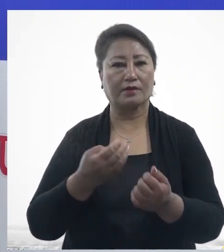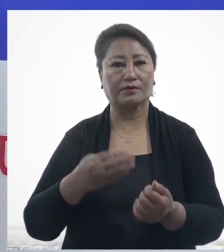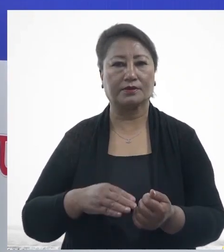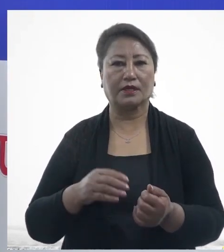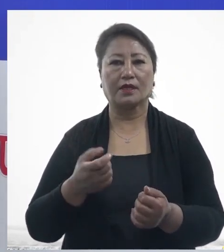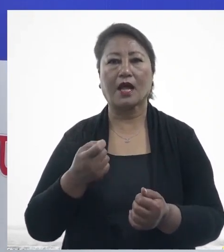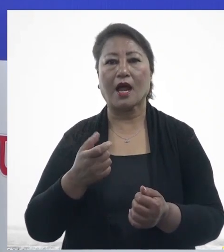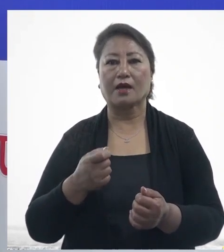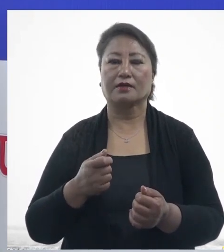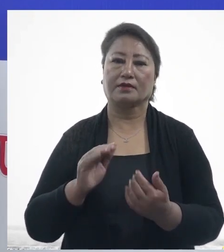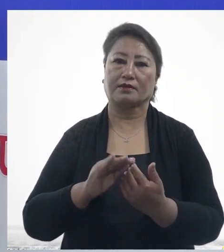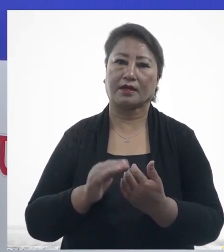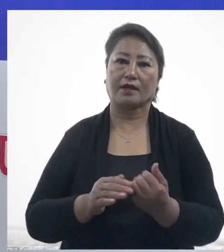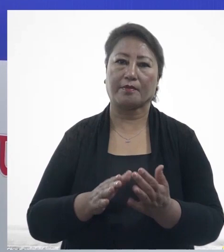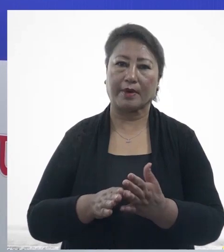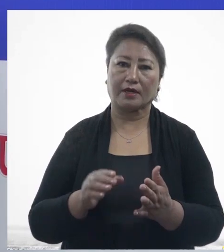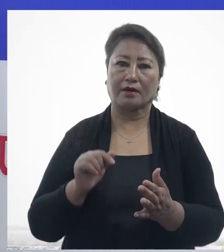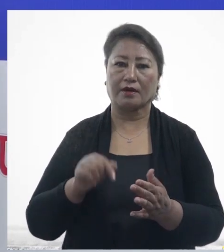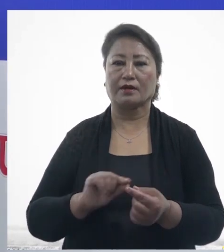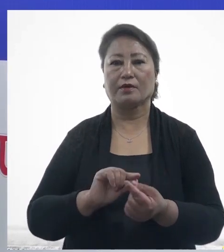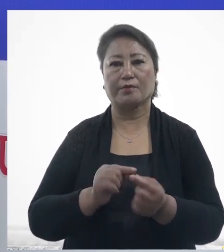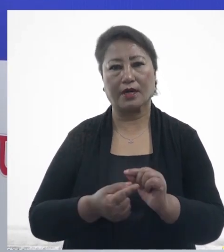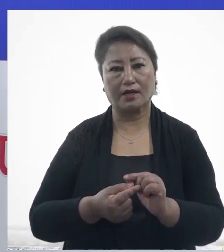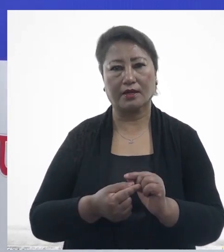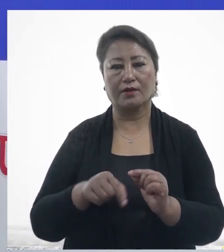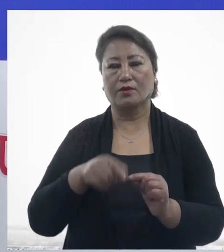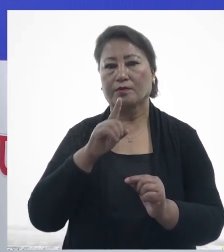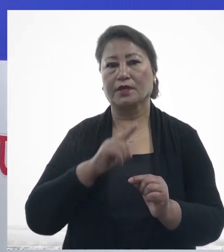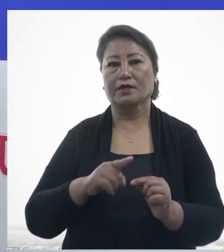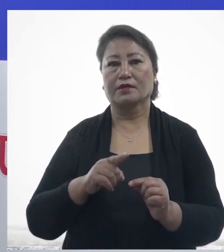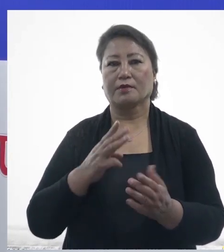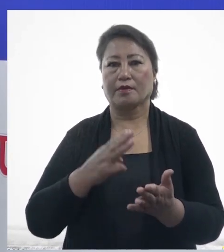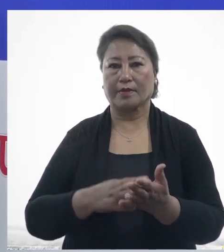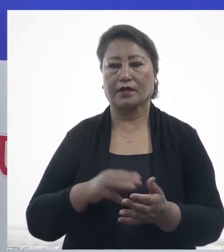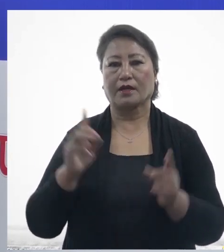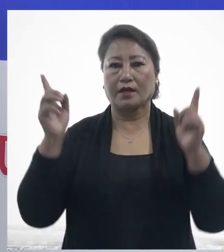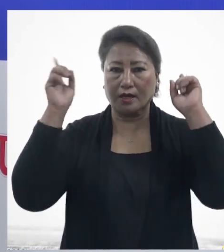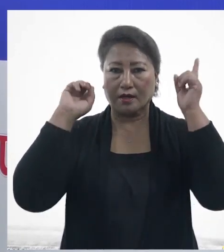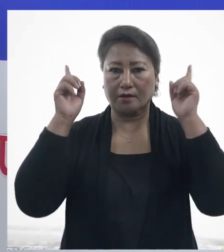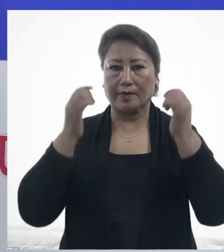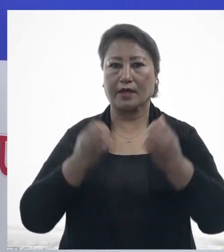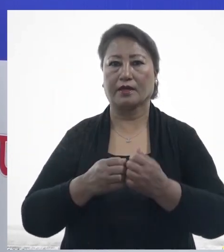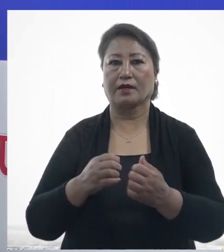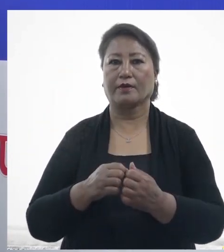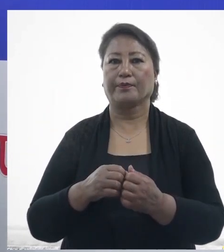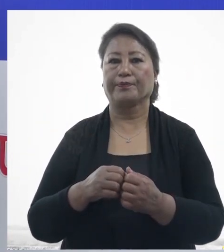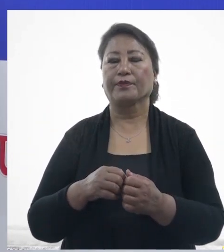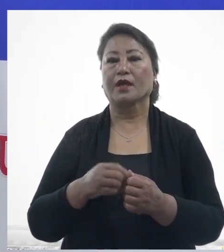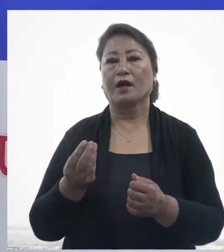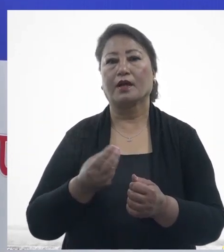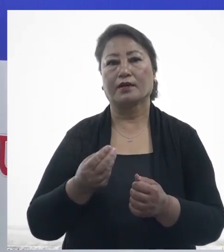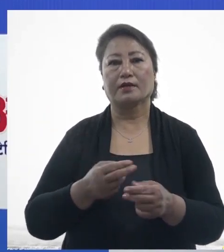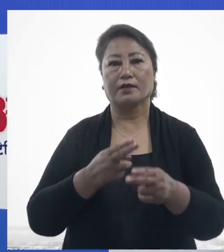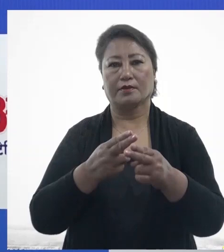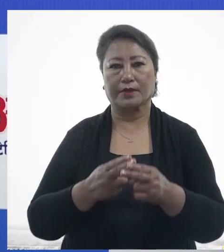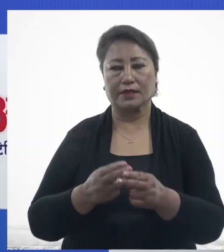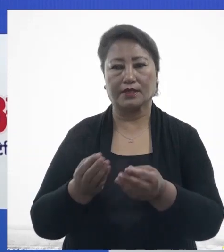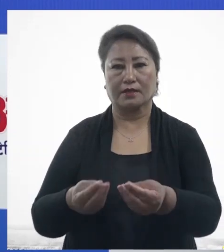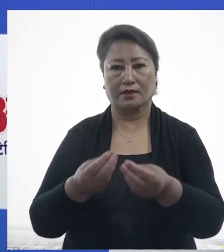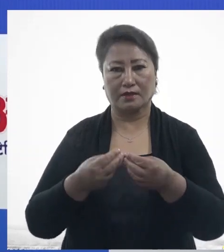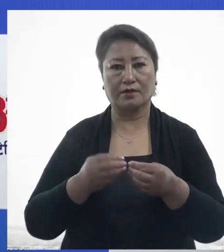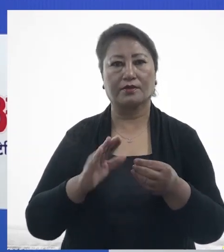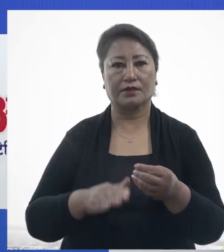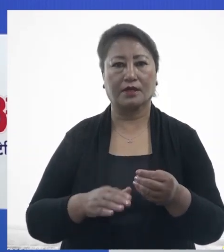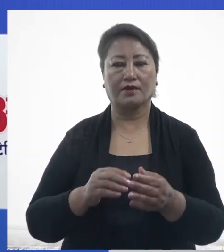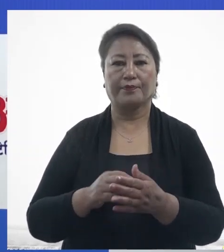आर्थिक पाटोमा चाहिँ आर्थिक पाटोमा चाहिँ अहिले भर्खरै अहिले यो वर्षमा त हामीलाई चाहिँ नगरपालिका गोकर्णेश्वर नगरपालिकाले मात्रै अलिकति बजेट चाहिँ छुट्याइदिएको छ नोमिनल भए